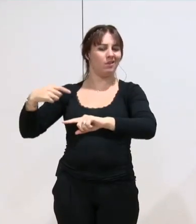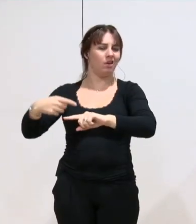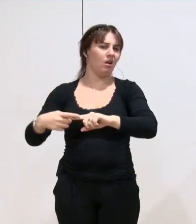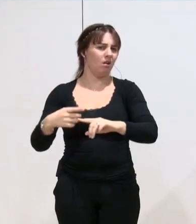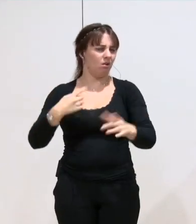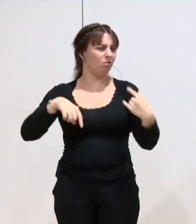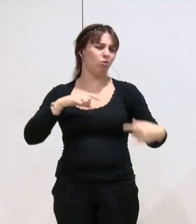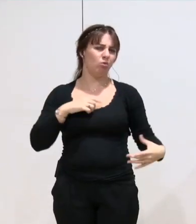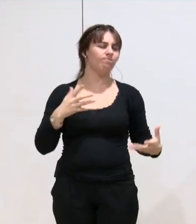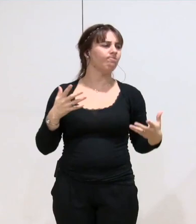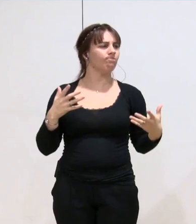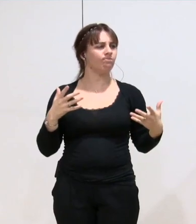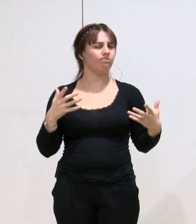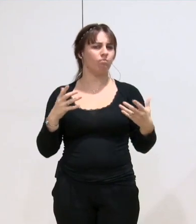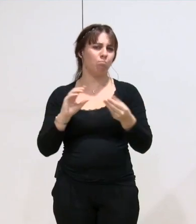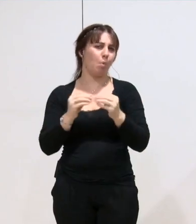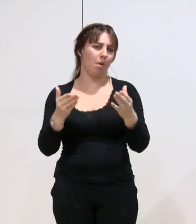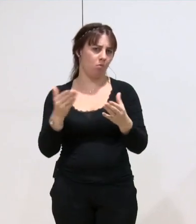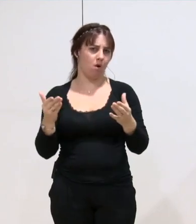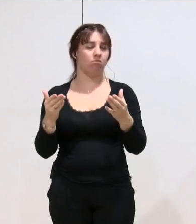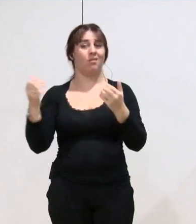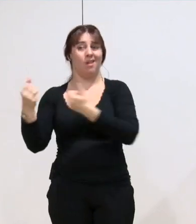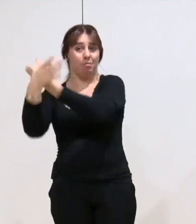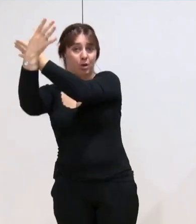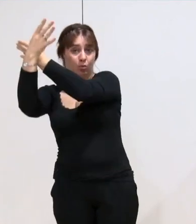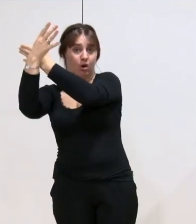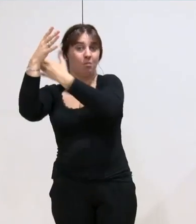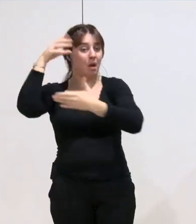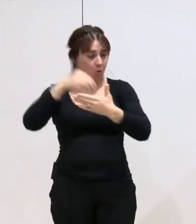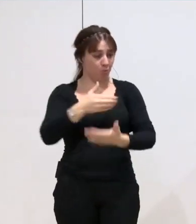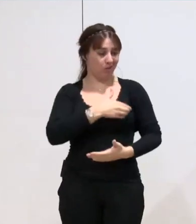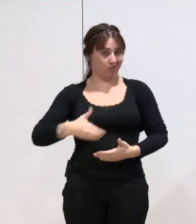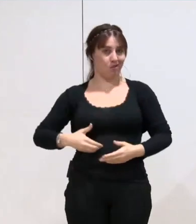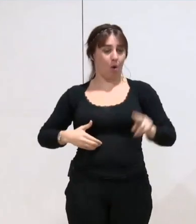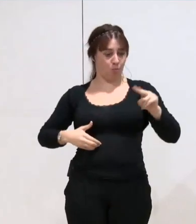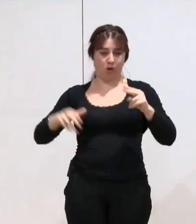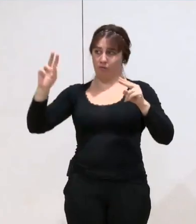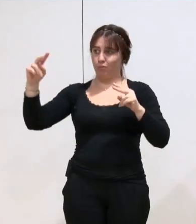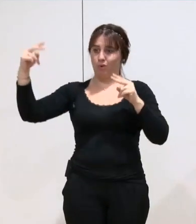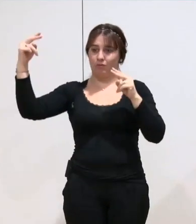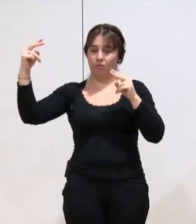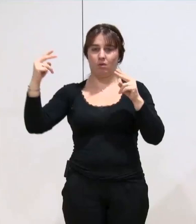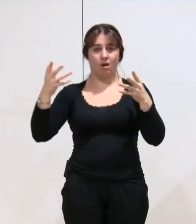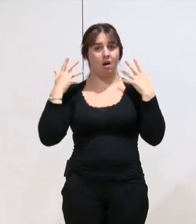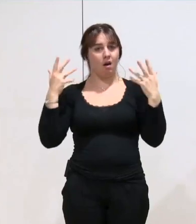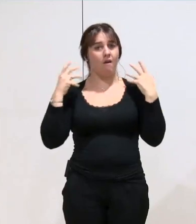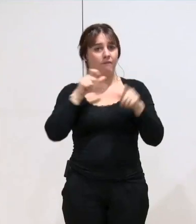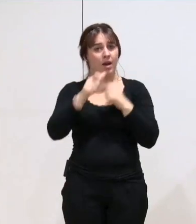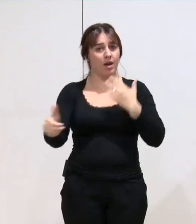nous voyons d'un côté comme de l'autre, au niveau de la métropole comme au niveau de la ville de Grenoble, des frais de personnel qui